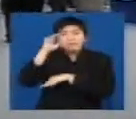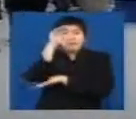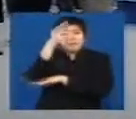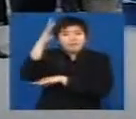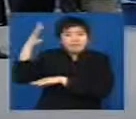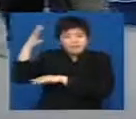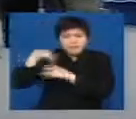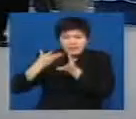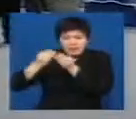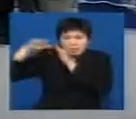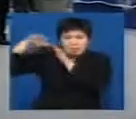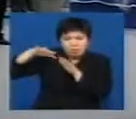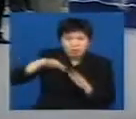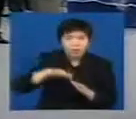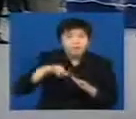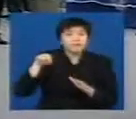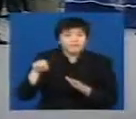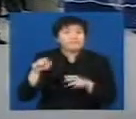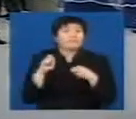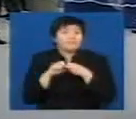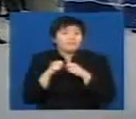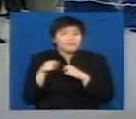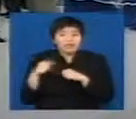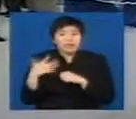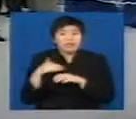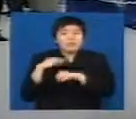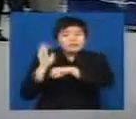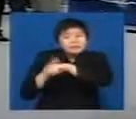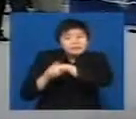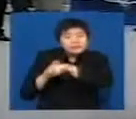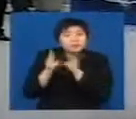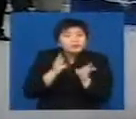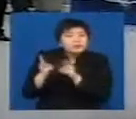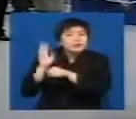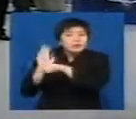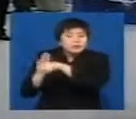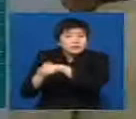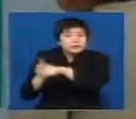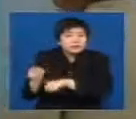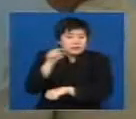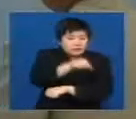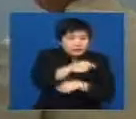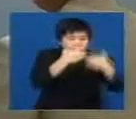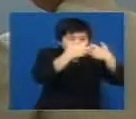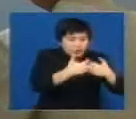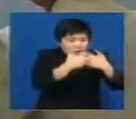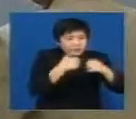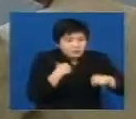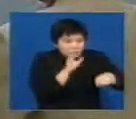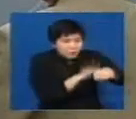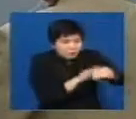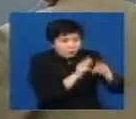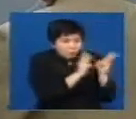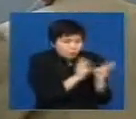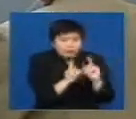ะพินถล่มนะฮะจะเตือนแบบหนึ่งอันนี้นะฮะเตือนในเมืองนะฮะหรือพื้นที่อุตสาหกรรมเตือนอีกแบบหนึ่งนะฮ